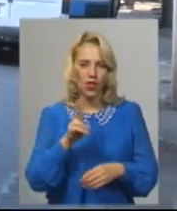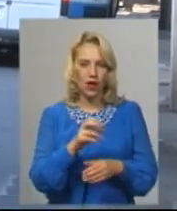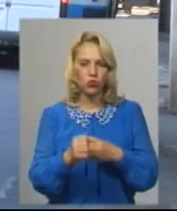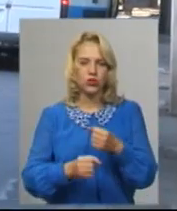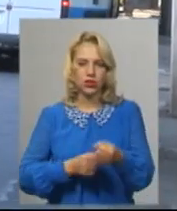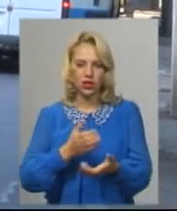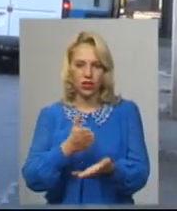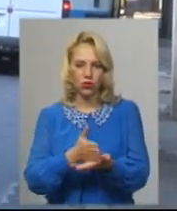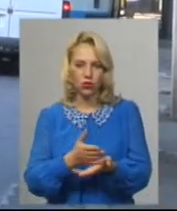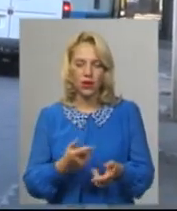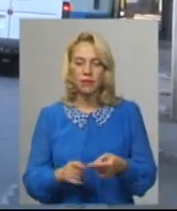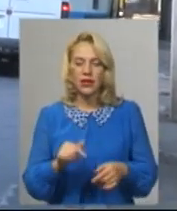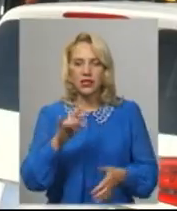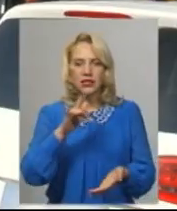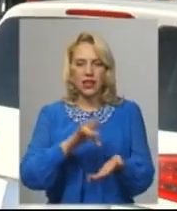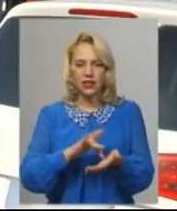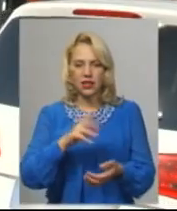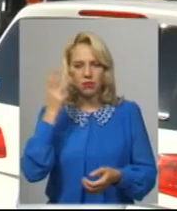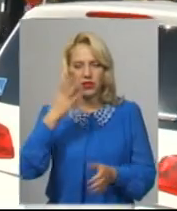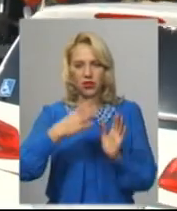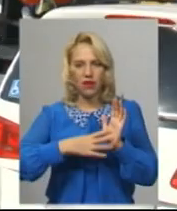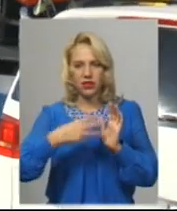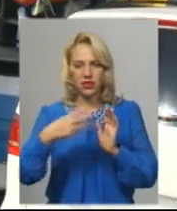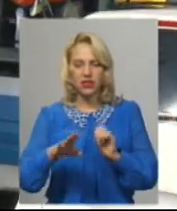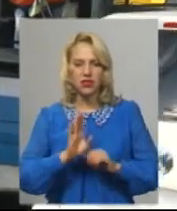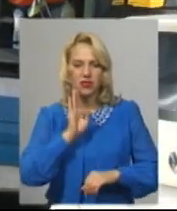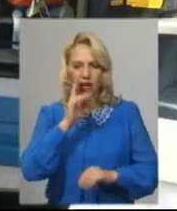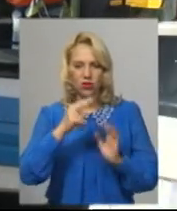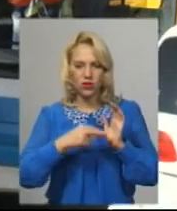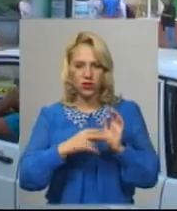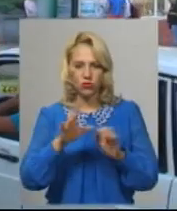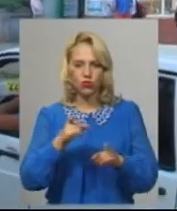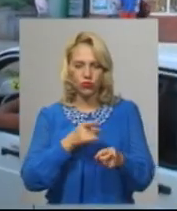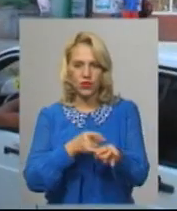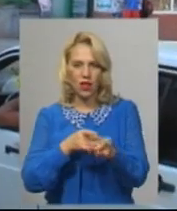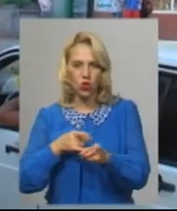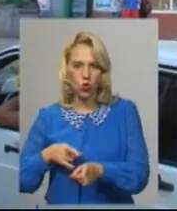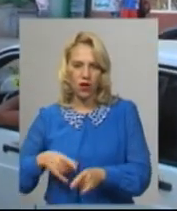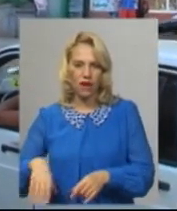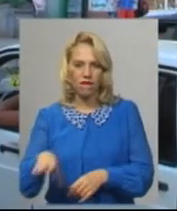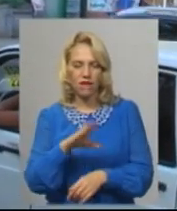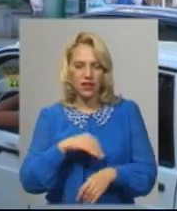їдуть. 9:30, центр Хмельницького. 7 ранку тут у заторах стоїть чи не весь транспорт.